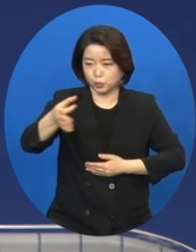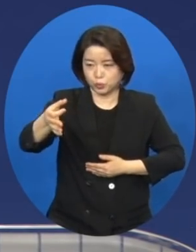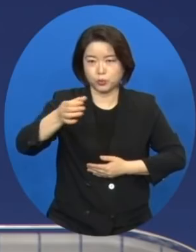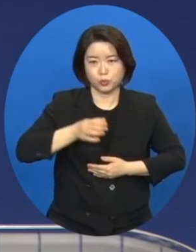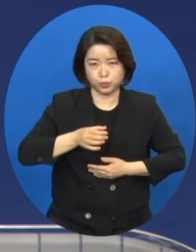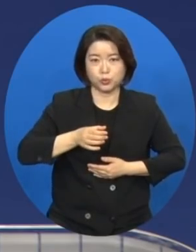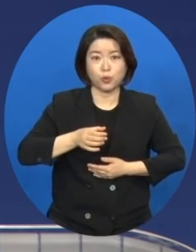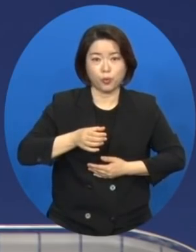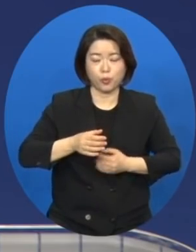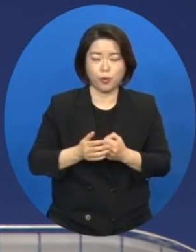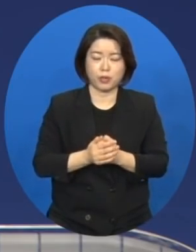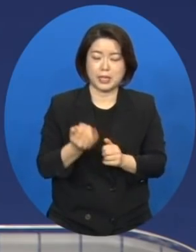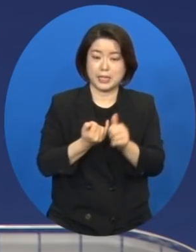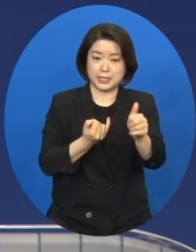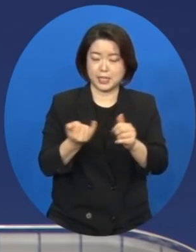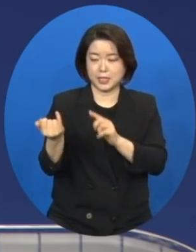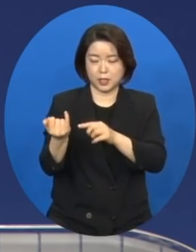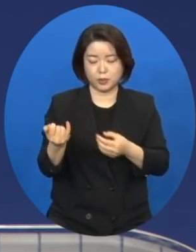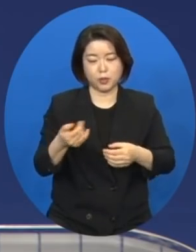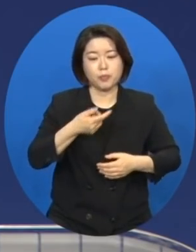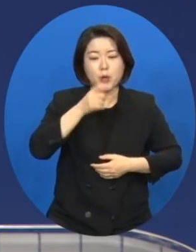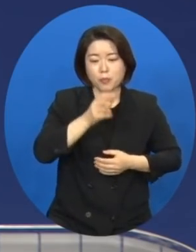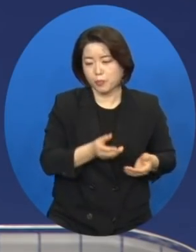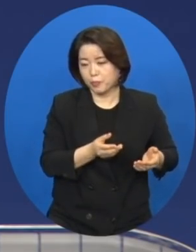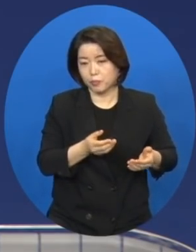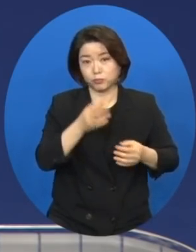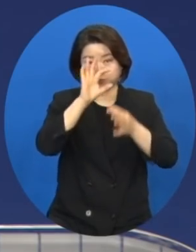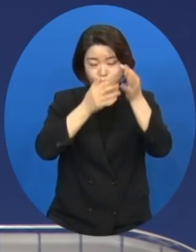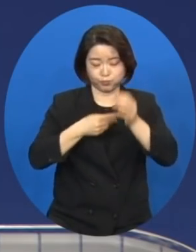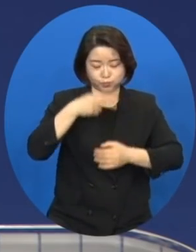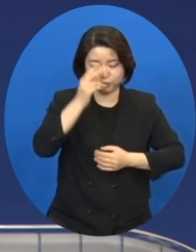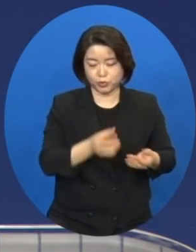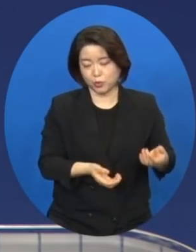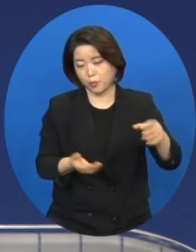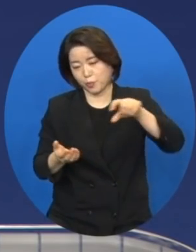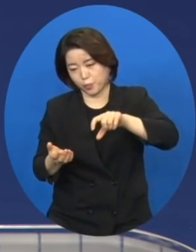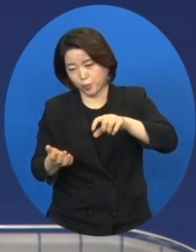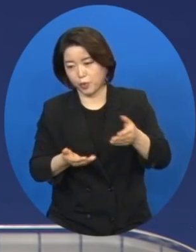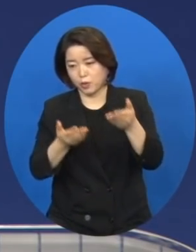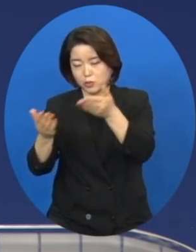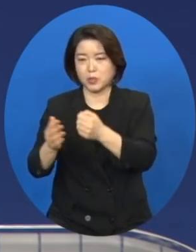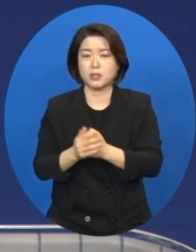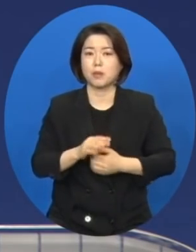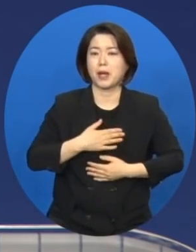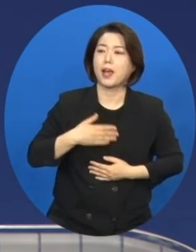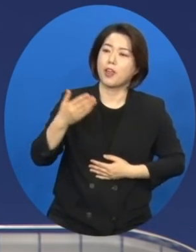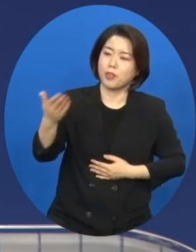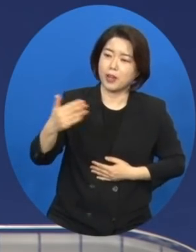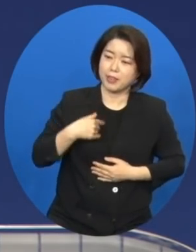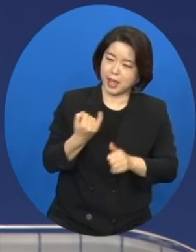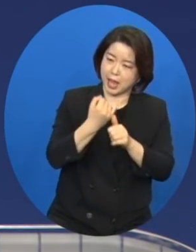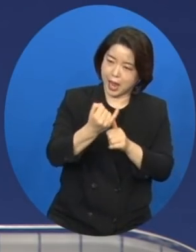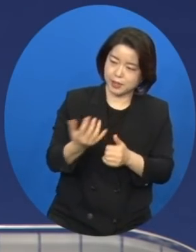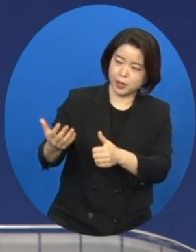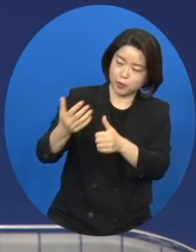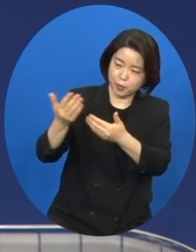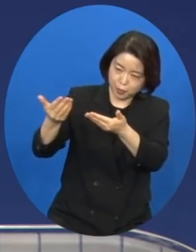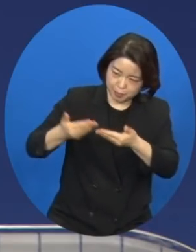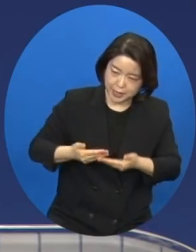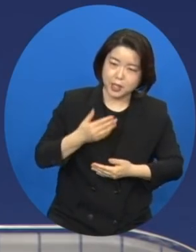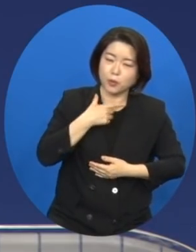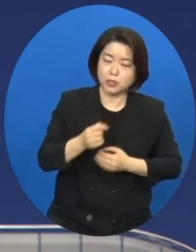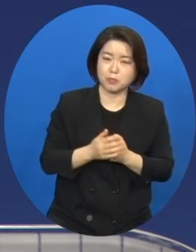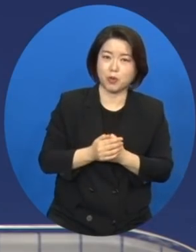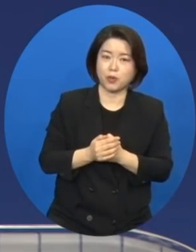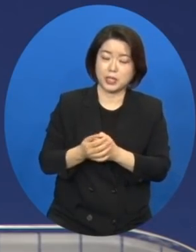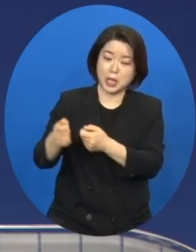신부에게 포도주를 따라주면서 말합니다. 나는 당신을 나의 아내로 맞이하고 싶습니다. 이 포도주를 당신에게 따라줌으로써